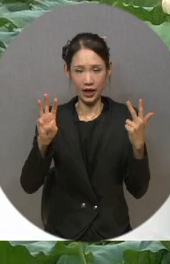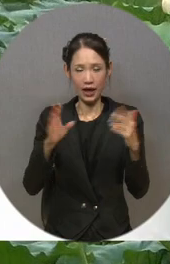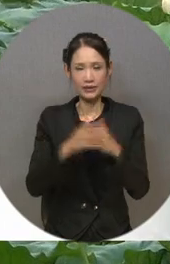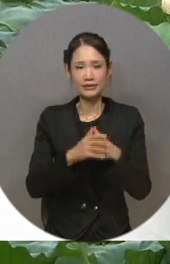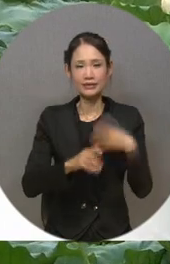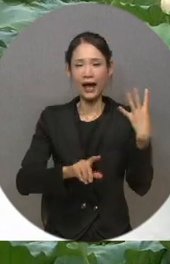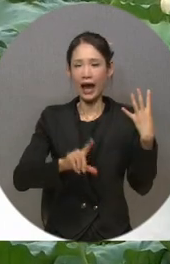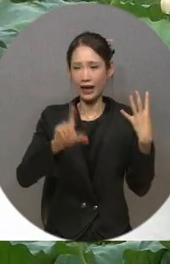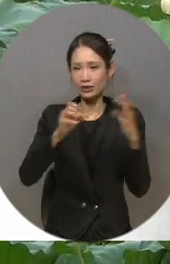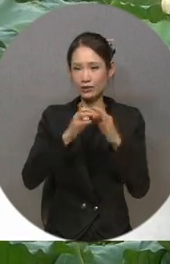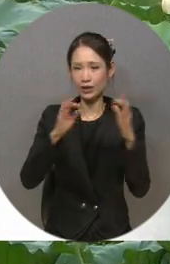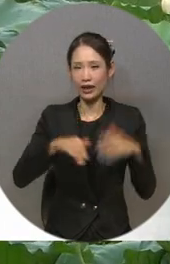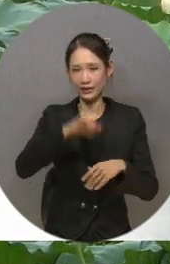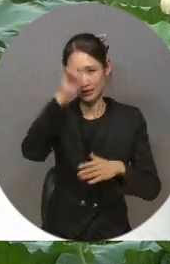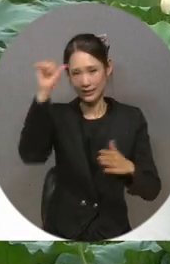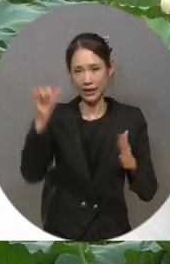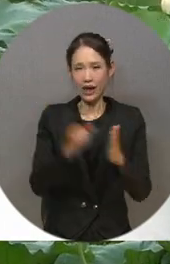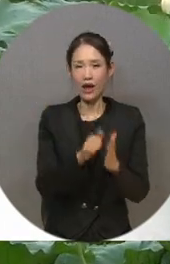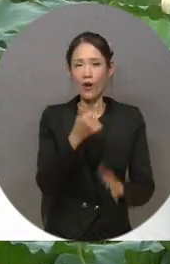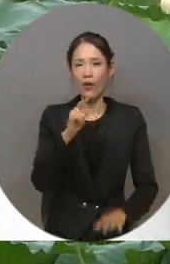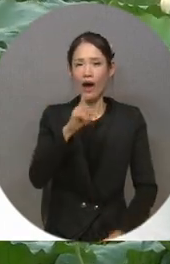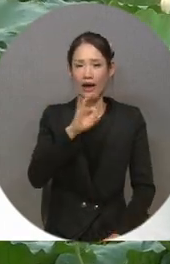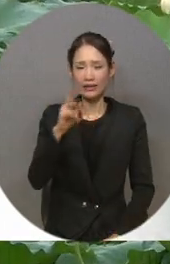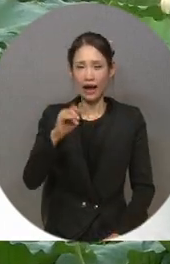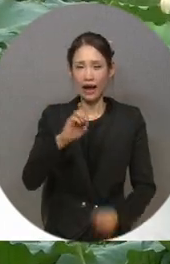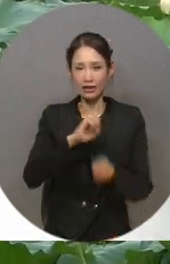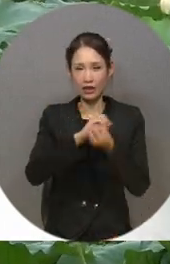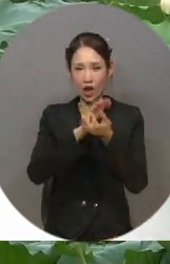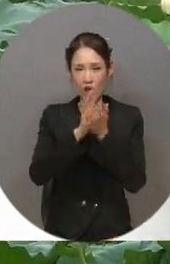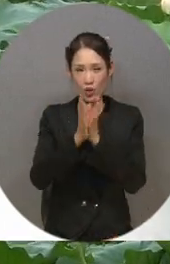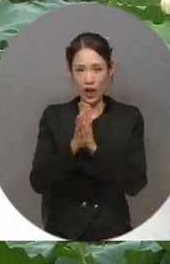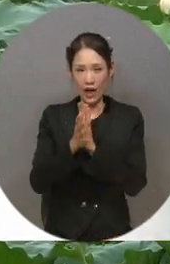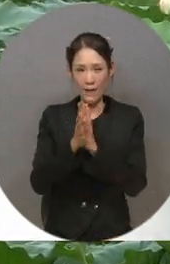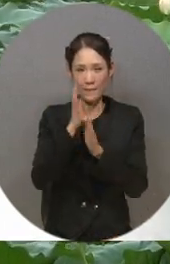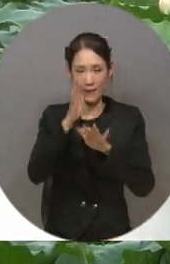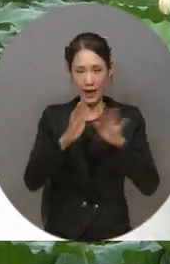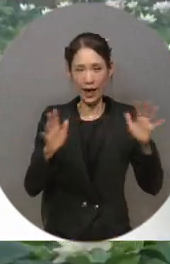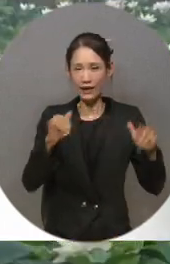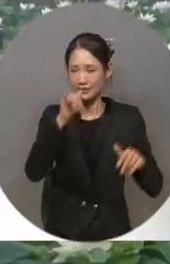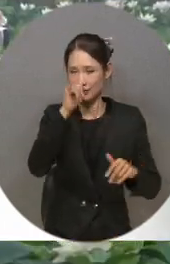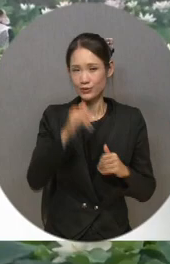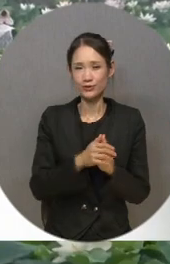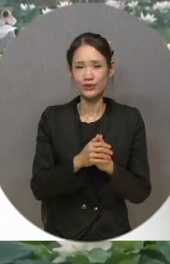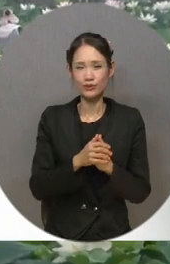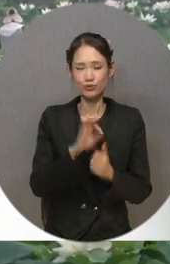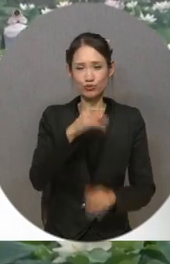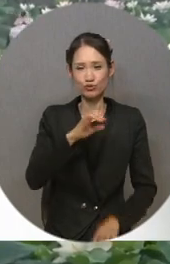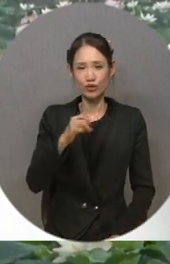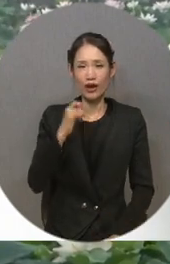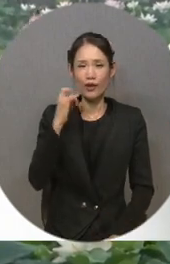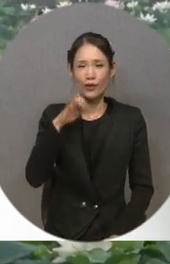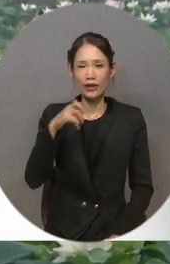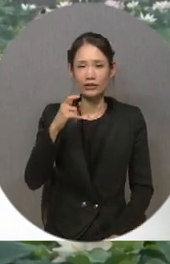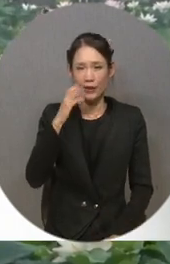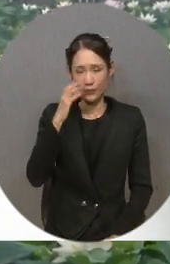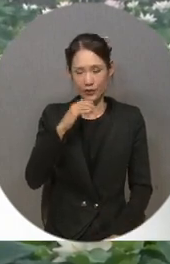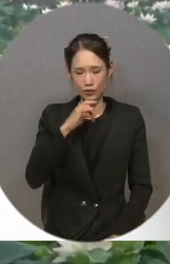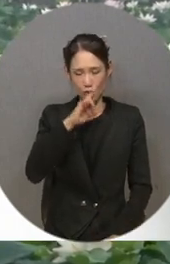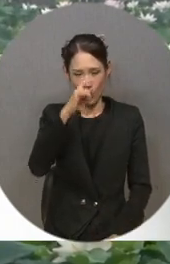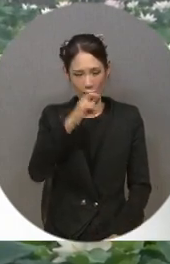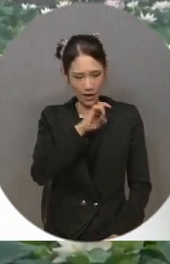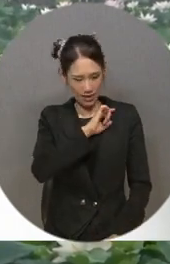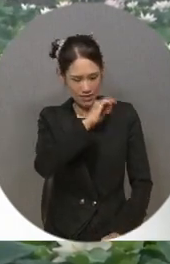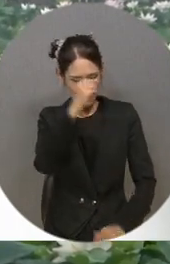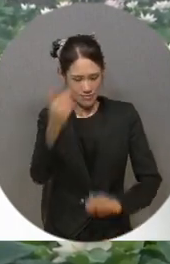인생의 화양연화 다시 피어나다를 주제로 무한 회산 백련지에서 펼쳐집니다 무한 회산 백련지는 동양 최대